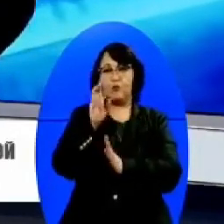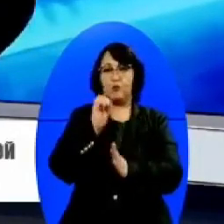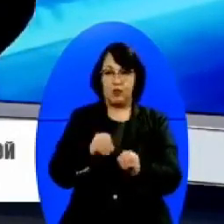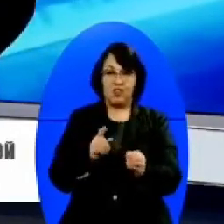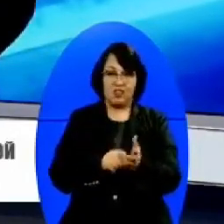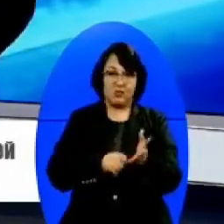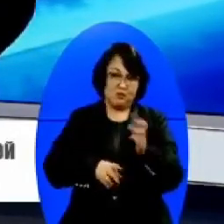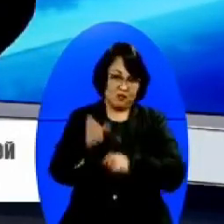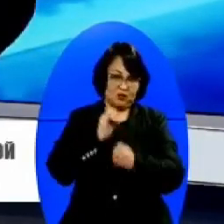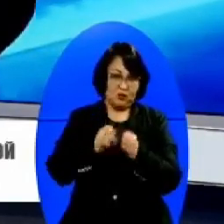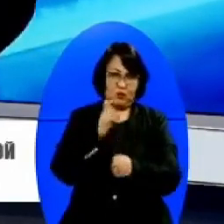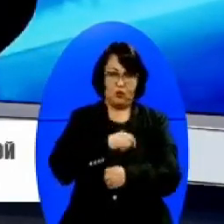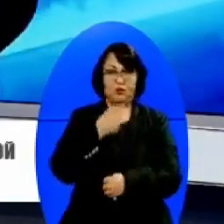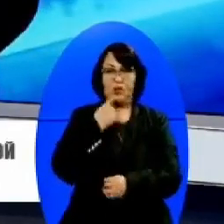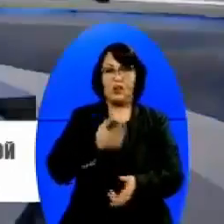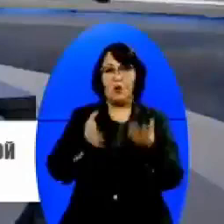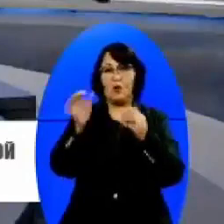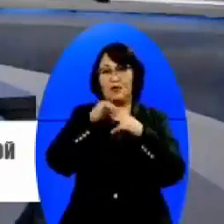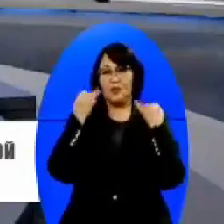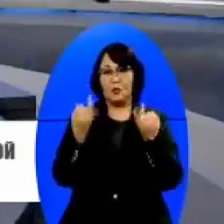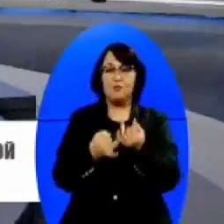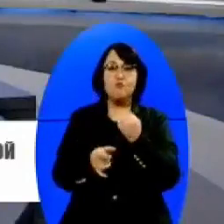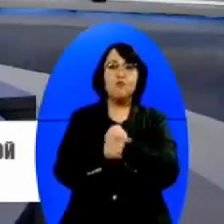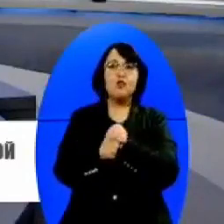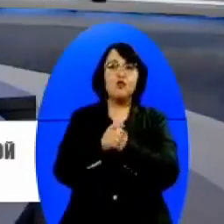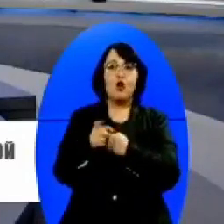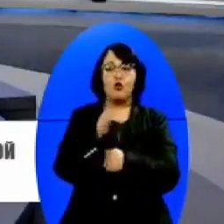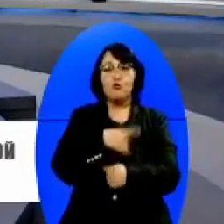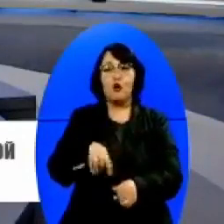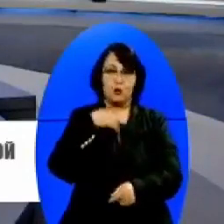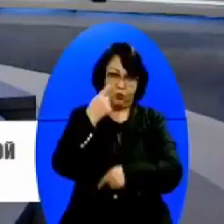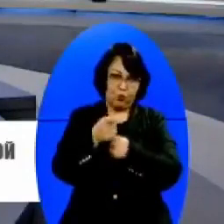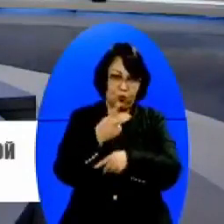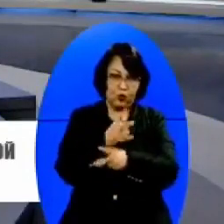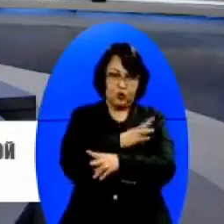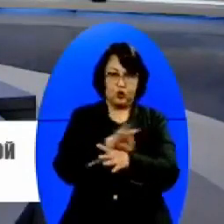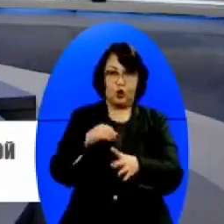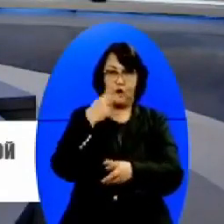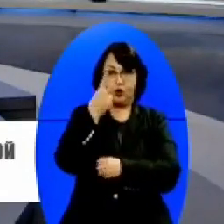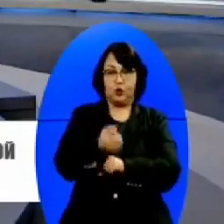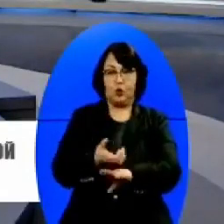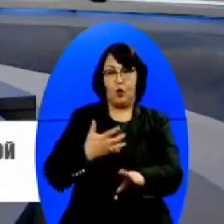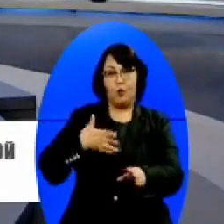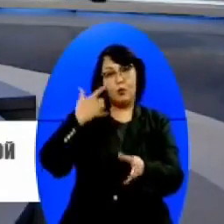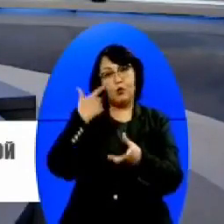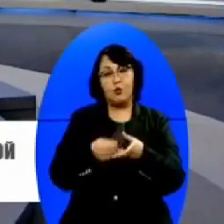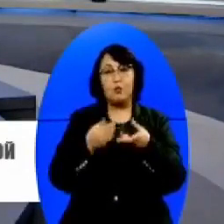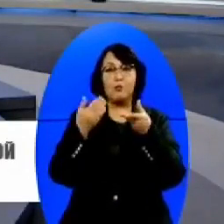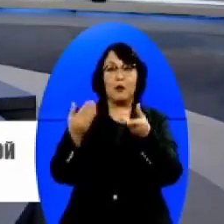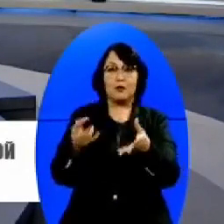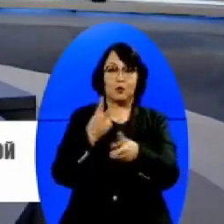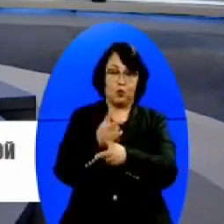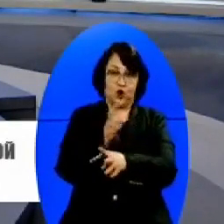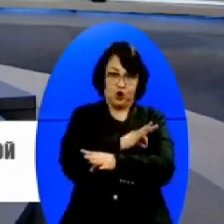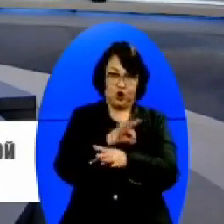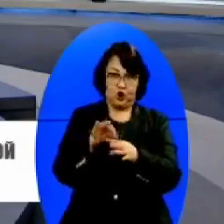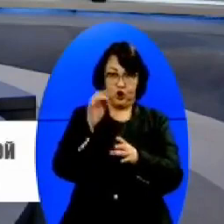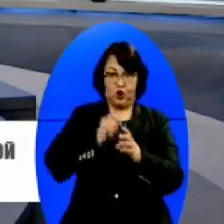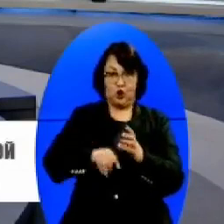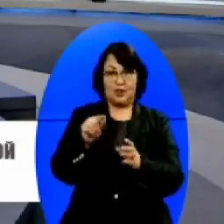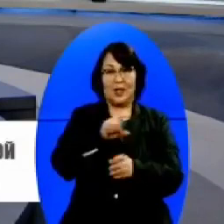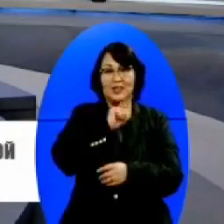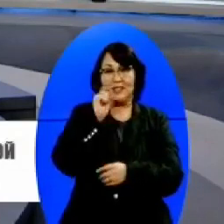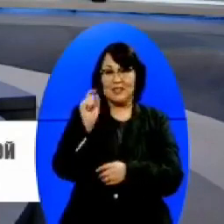байгаа юм. За уг нь улсын их хурлд мэрэгжлийн холбоотын тухай хуулийн төслийг 2 жилийн өмнө өргөн барьсан. За энэ хуулийн төсөлд бол зах